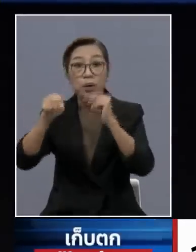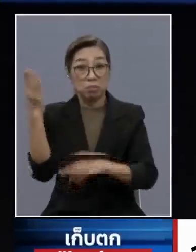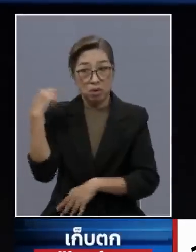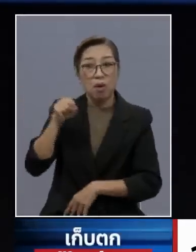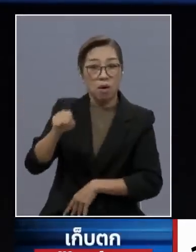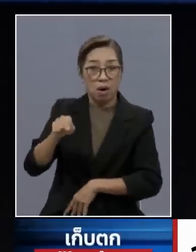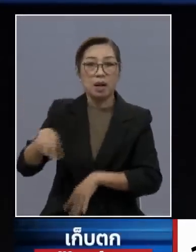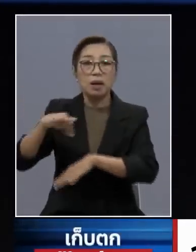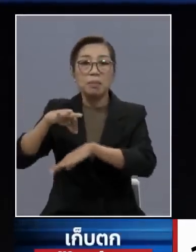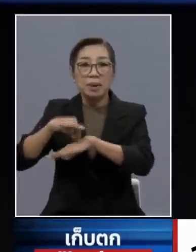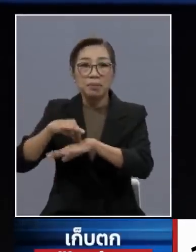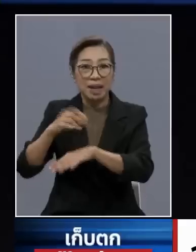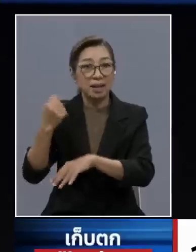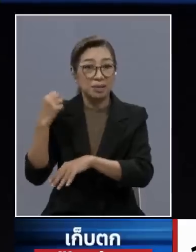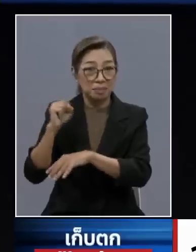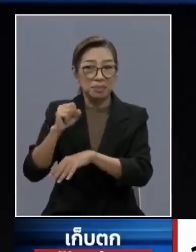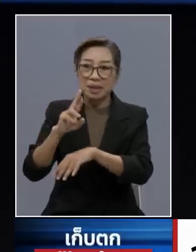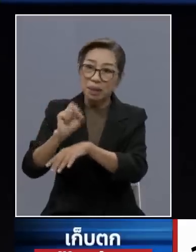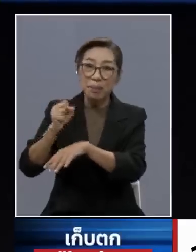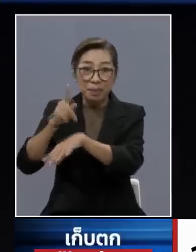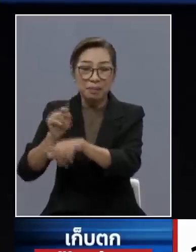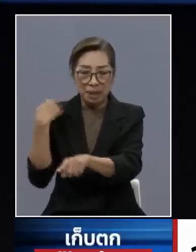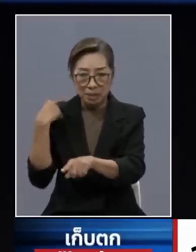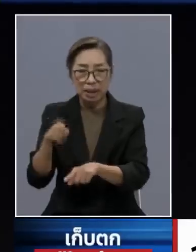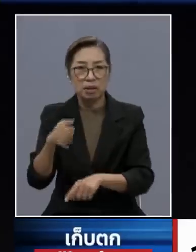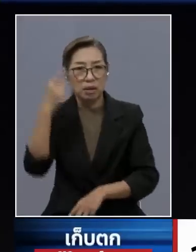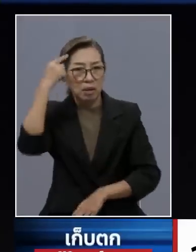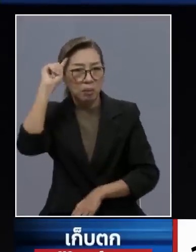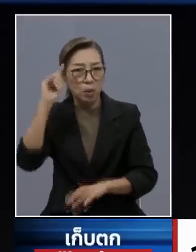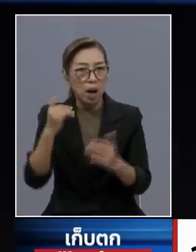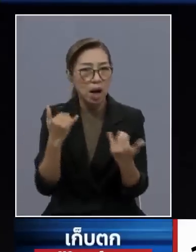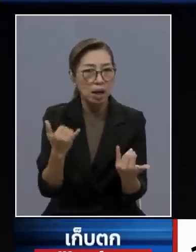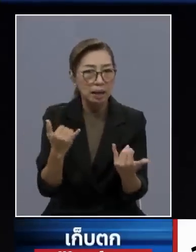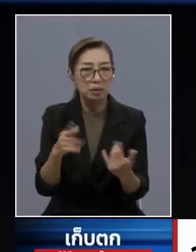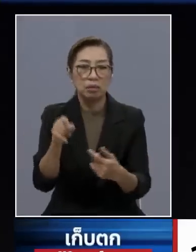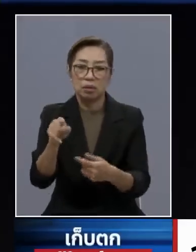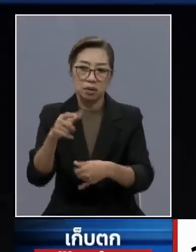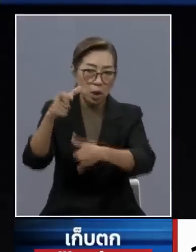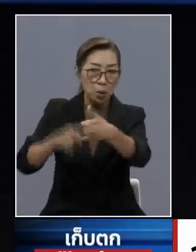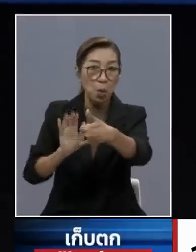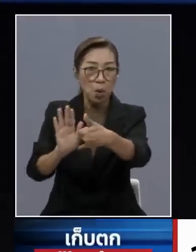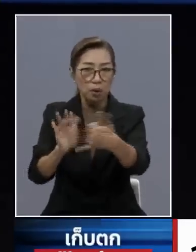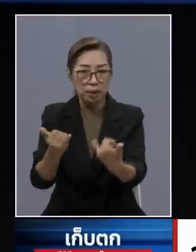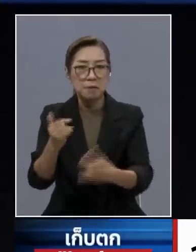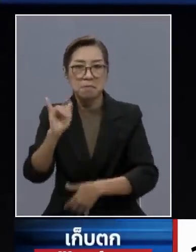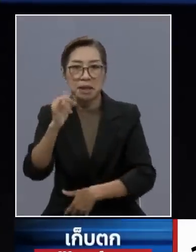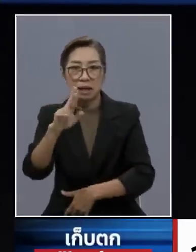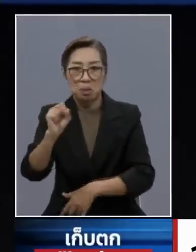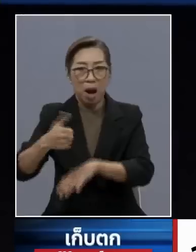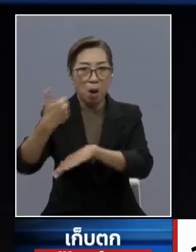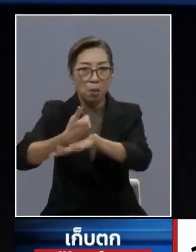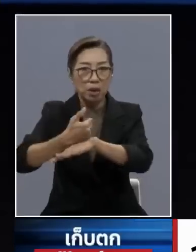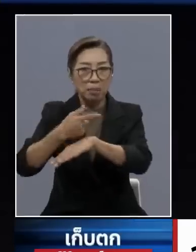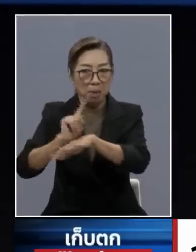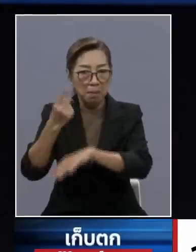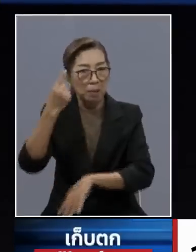ประสบการณ์และการวางตัวจึงถูกจับตาว่าจะหวนกลับสู่บัลลังก์สภาได้อีกครั้งหรือไม่ท่ามกลางกระแสข่าวการขบ